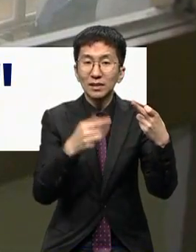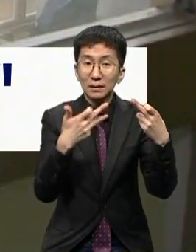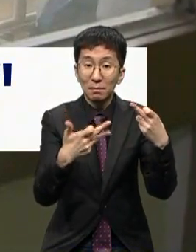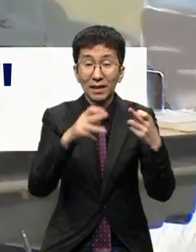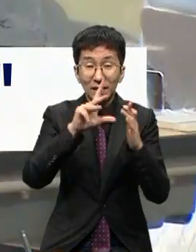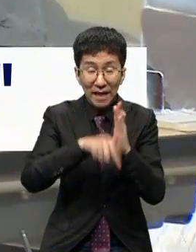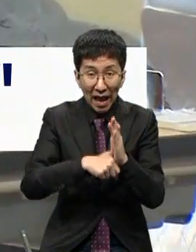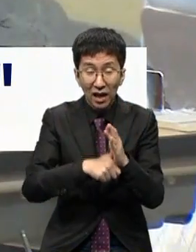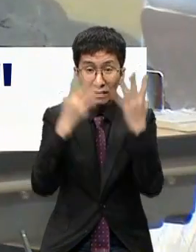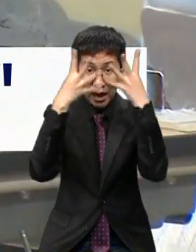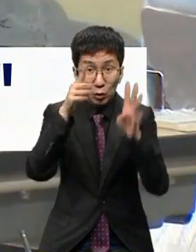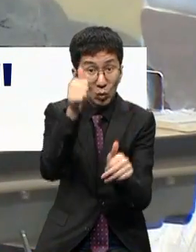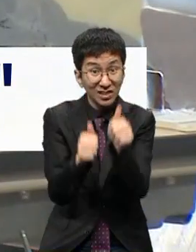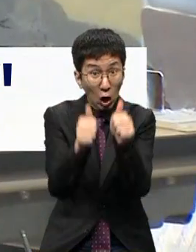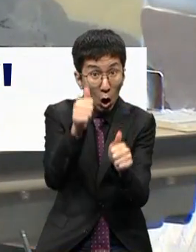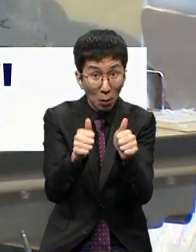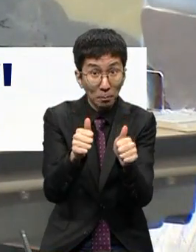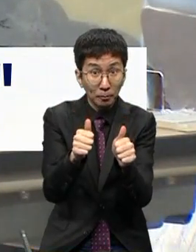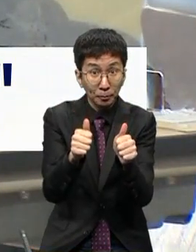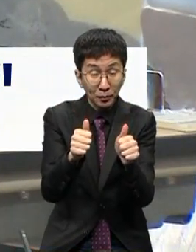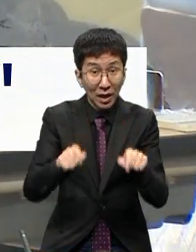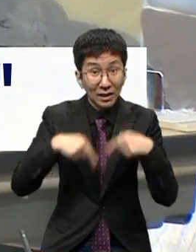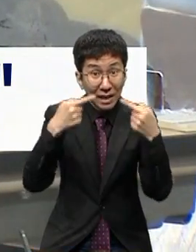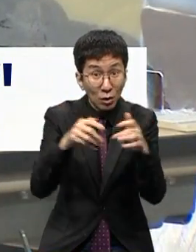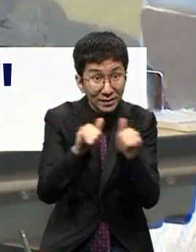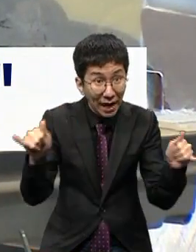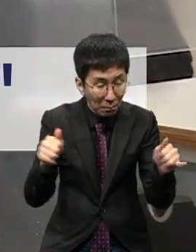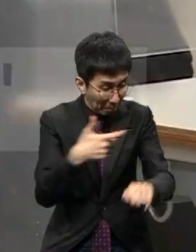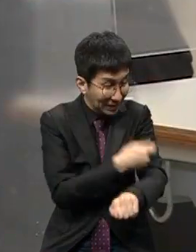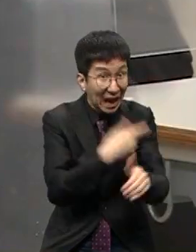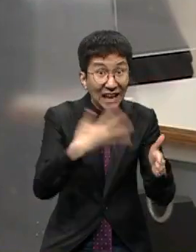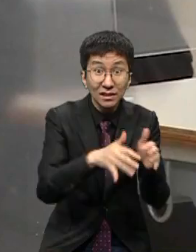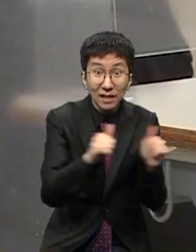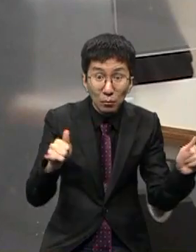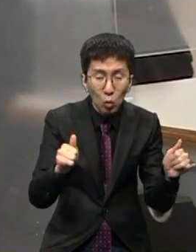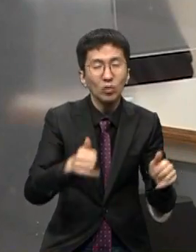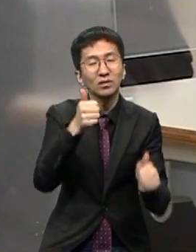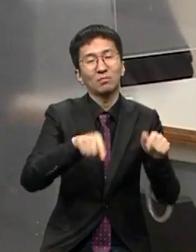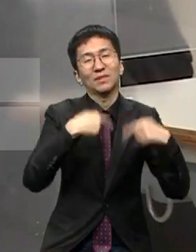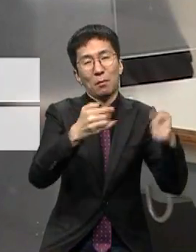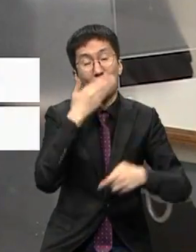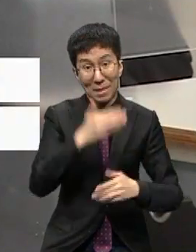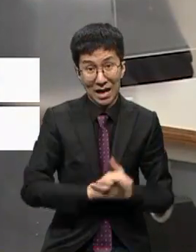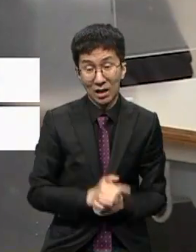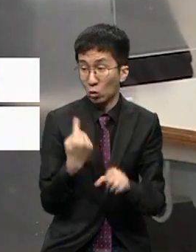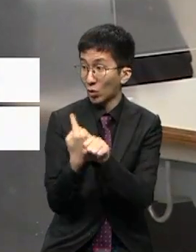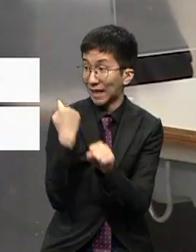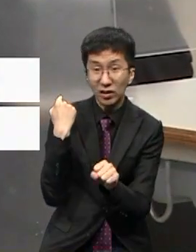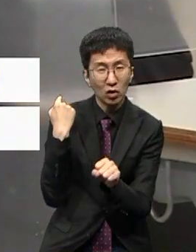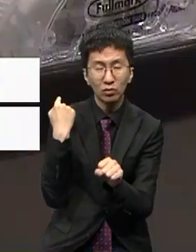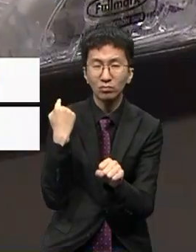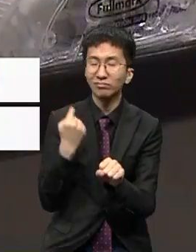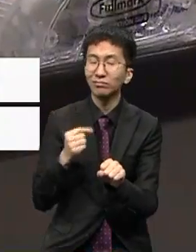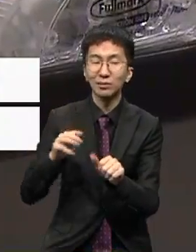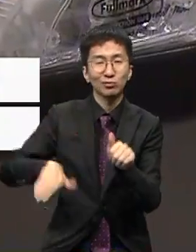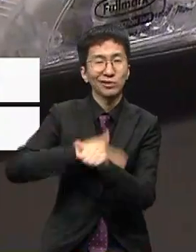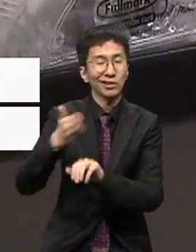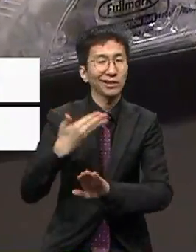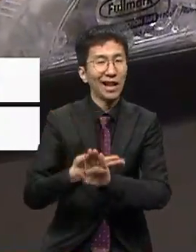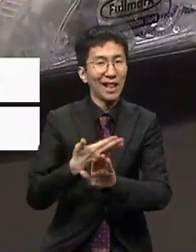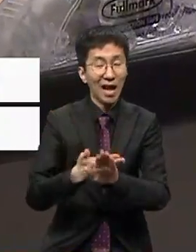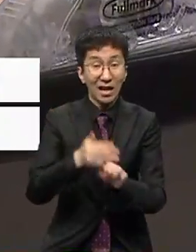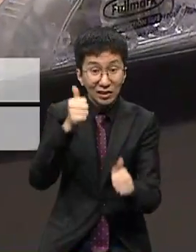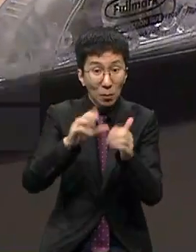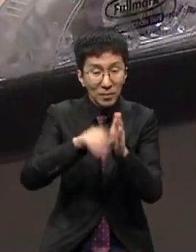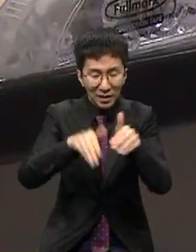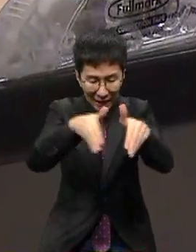백신을 맞지 않은 사람도 시험을 치룰 수 있도록 했습니다 또 지난해와 달리 시험시간은 책상 칸막이 를 하지